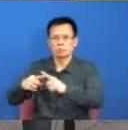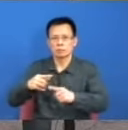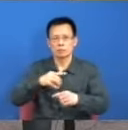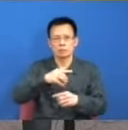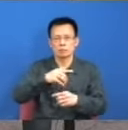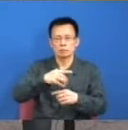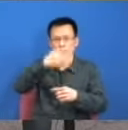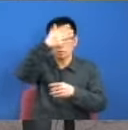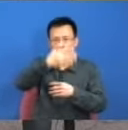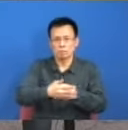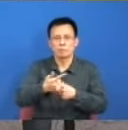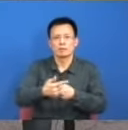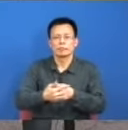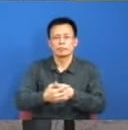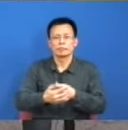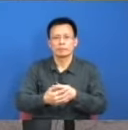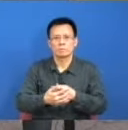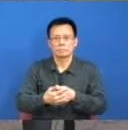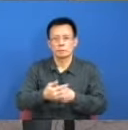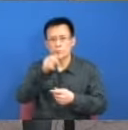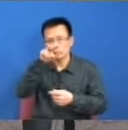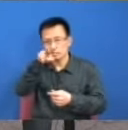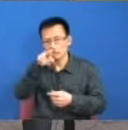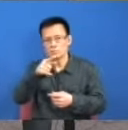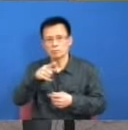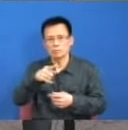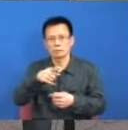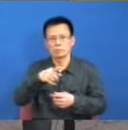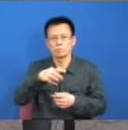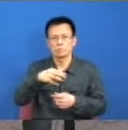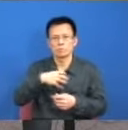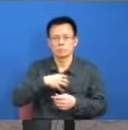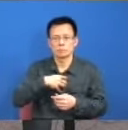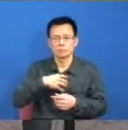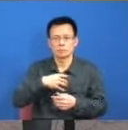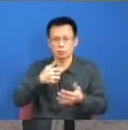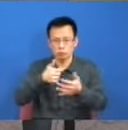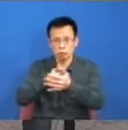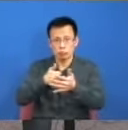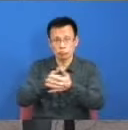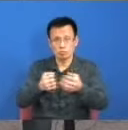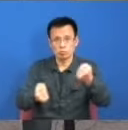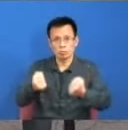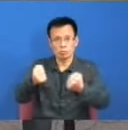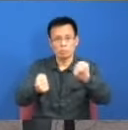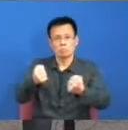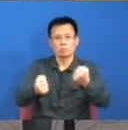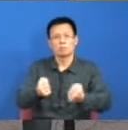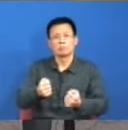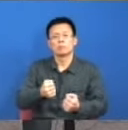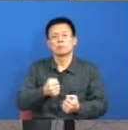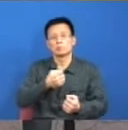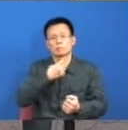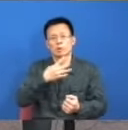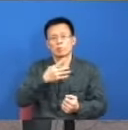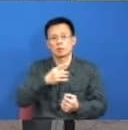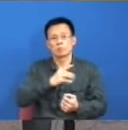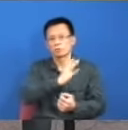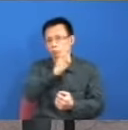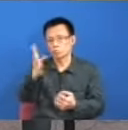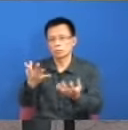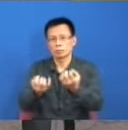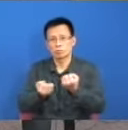點樣可以令到睇落阻塞馬路呢啲，即未必係好個香港人都接受到嘅嘢，